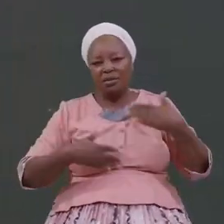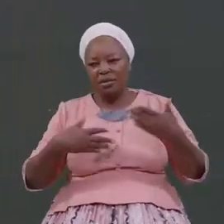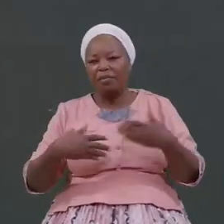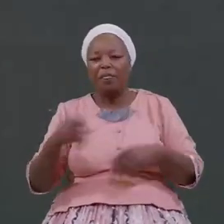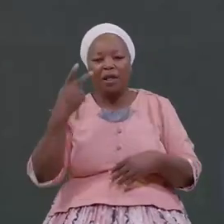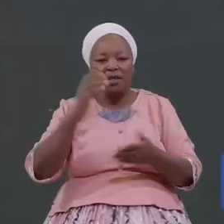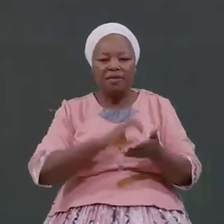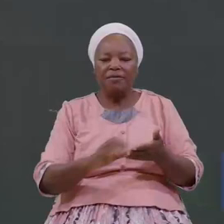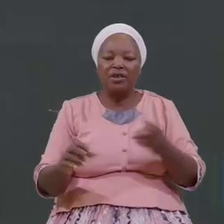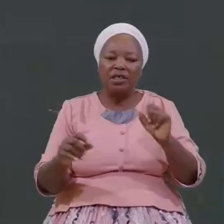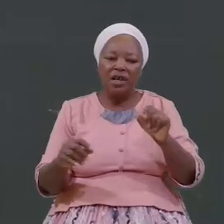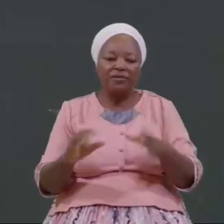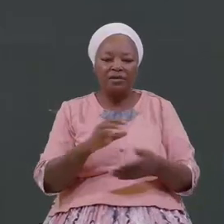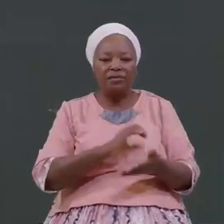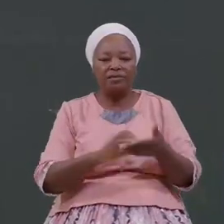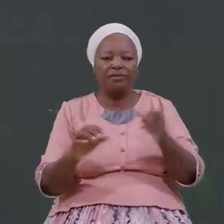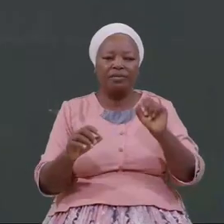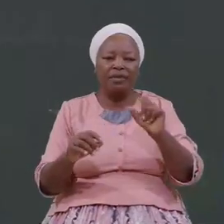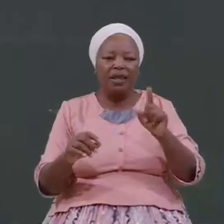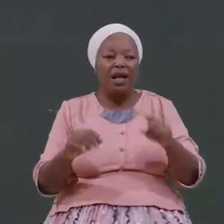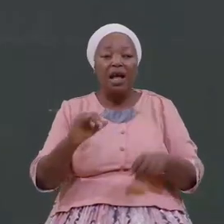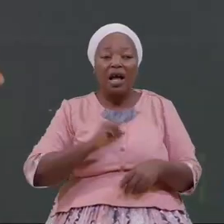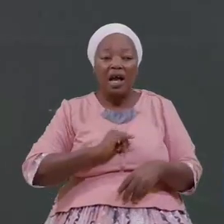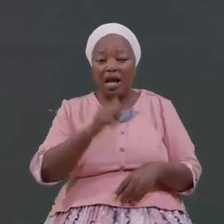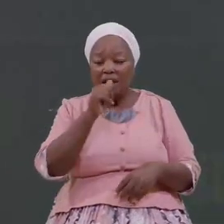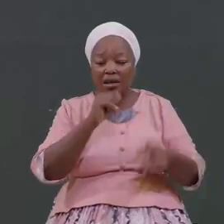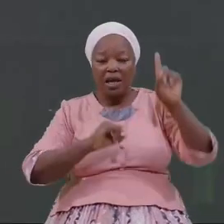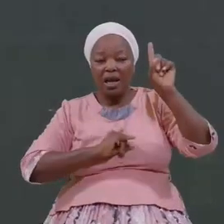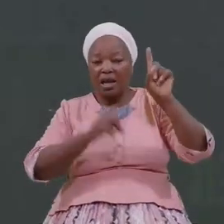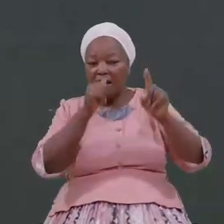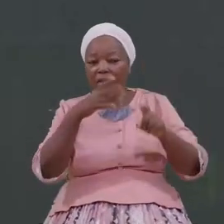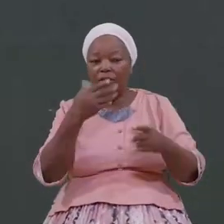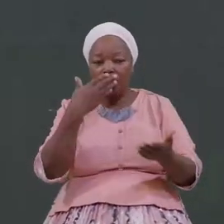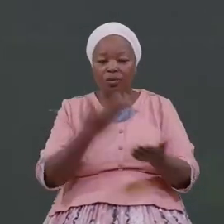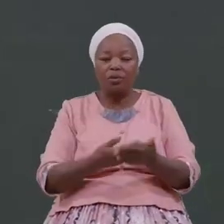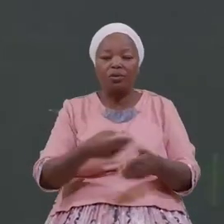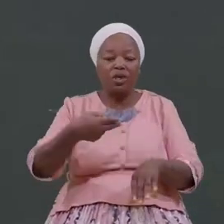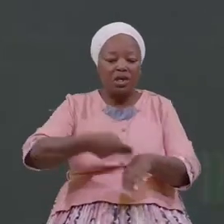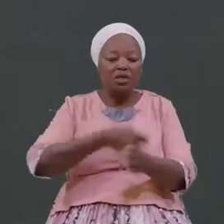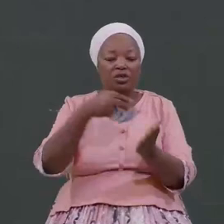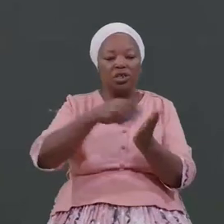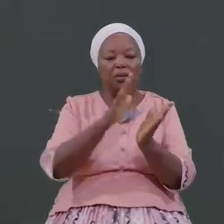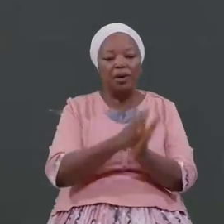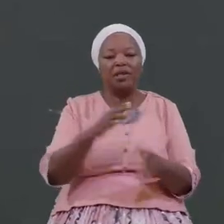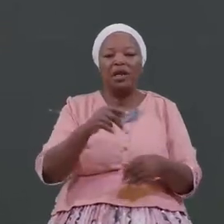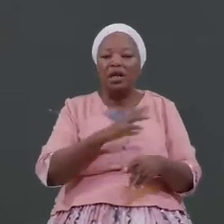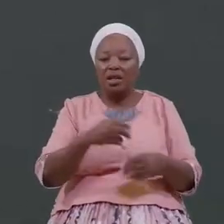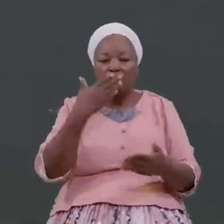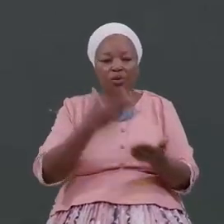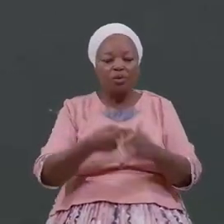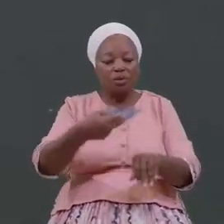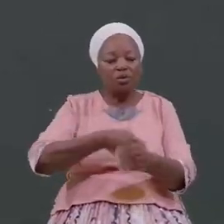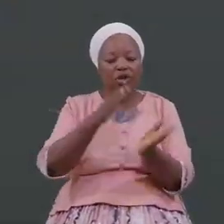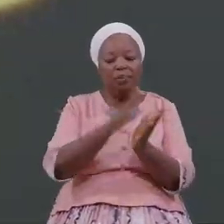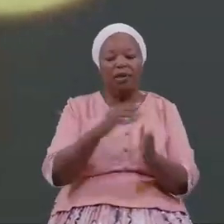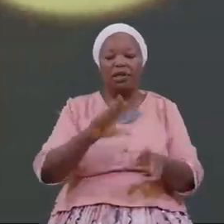Verset 11 là-bas. Je suis le bon berger. Le bon berger donne sa vie pour